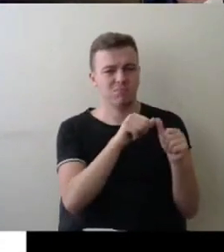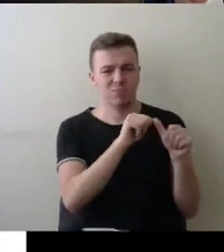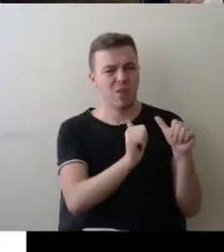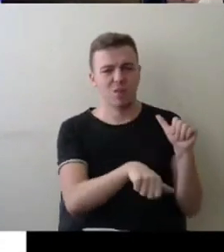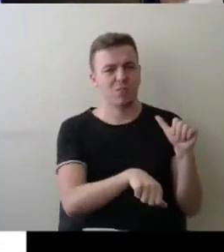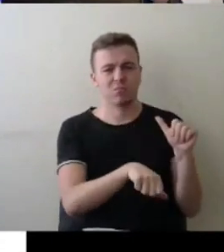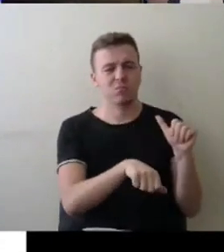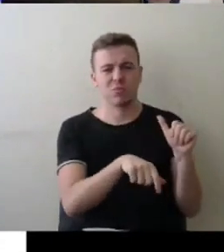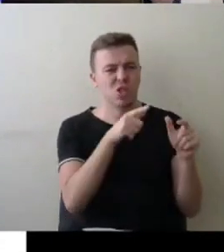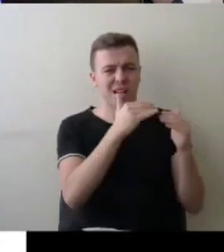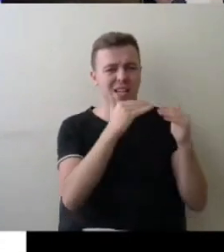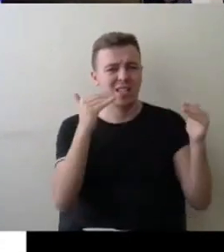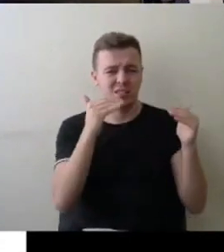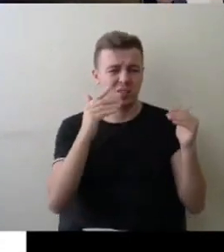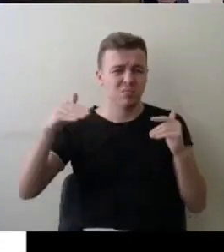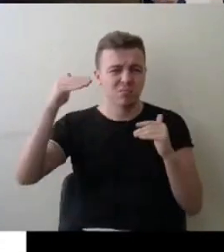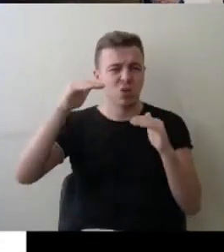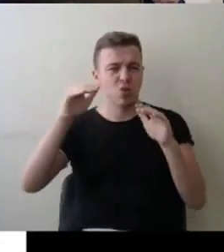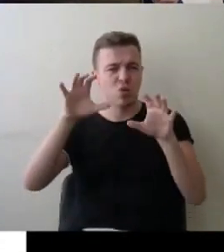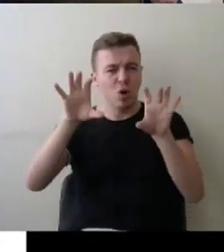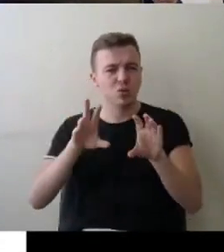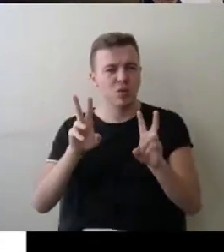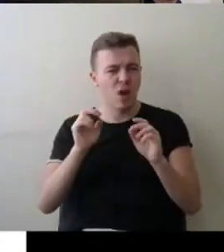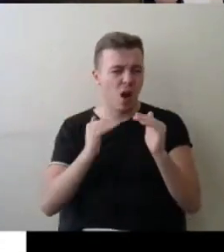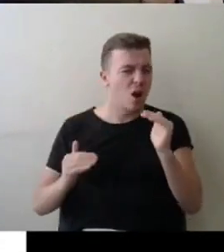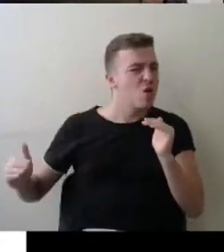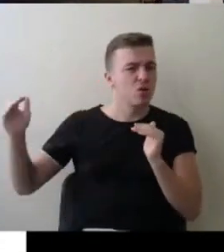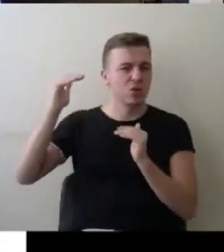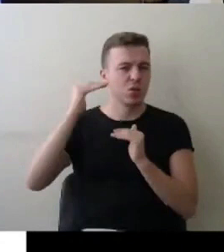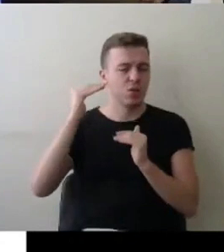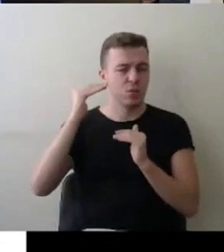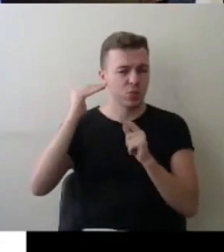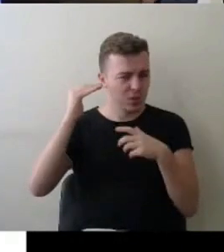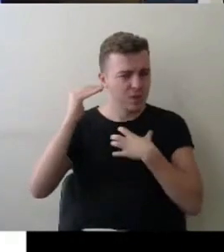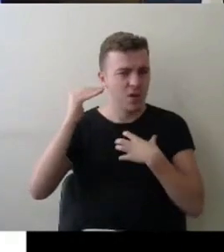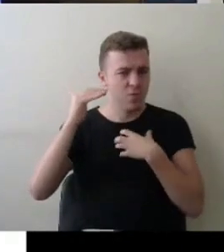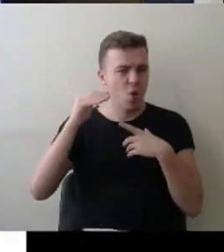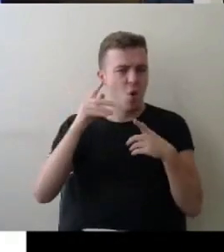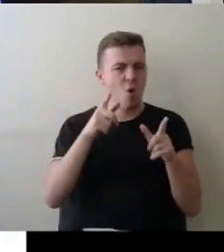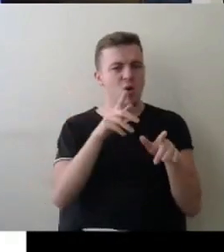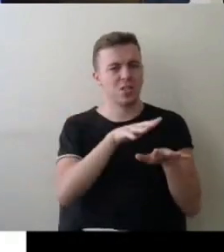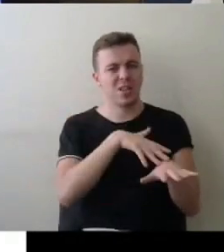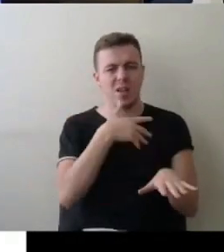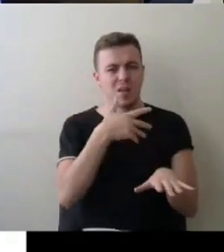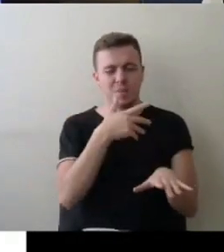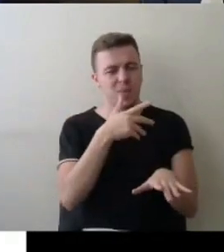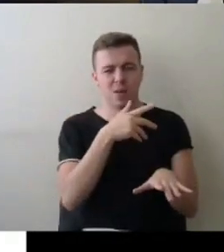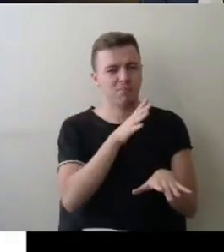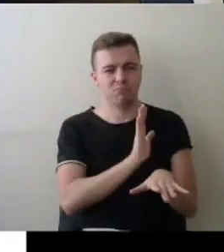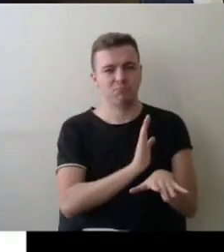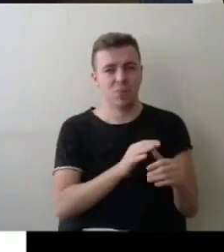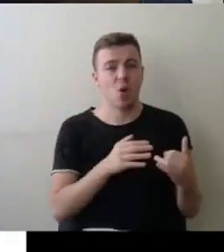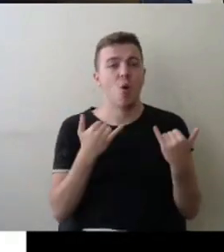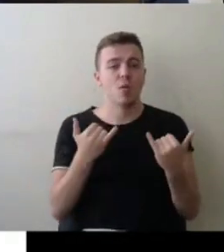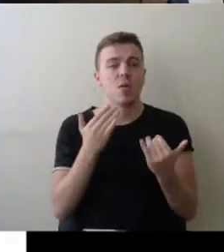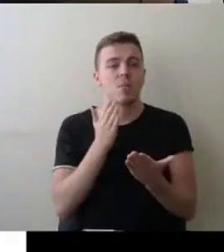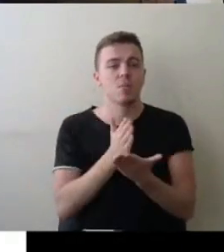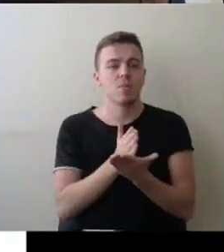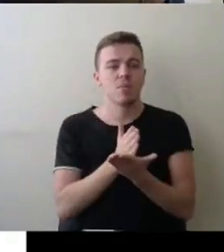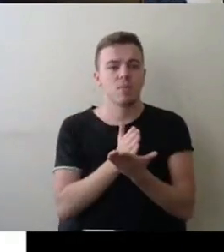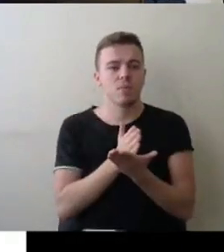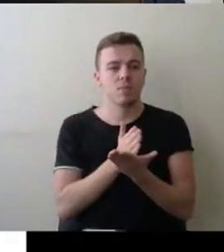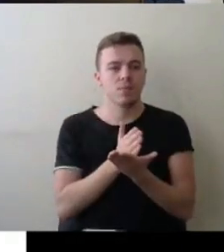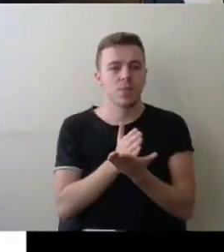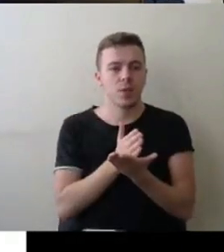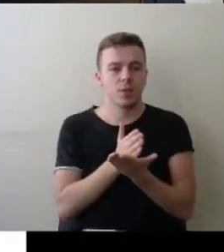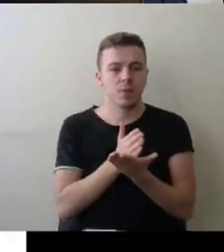tai yra konstitucinis lygmuo ir jisai yra svarbesnis. Ne? Ir dabar pažiūrėkim, kasgi yra. Reiškia, va, ta šeima yra visuomenės